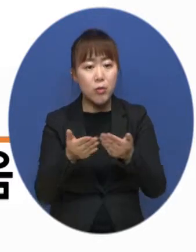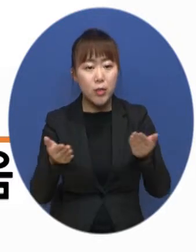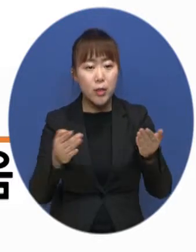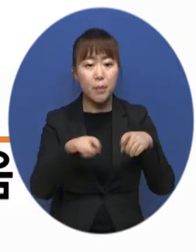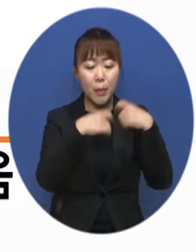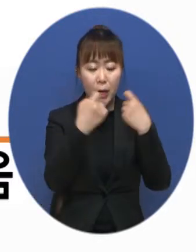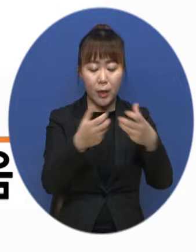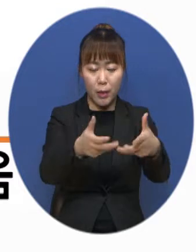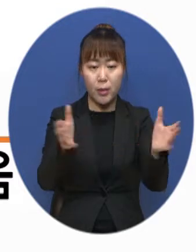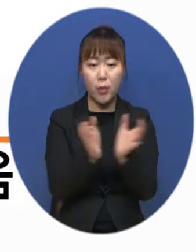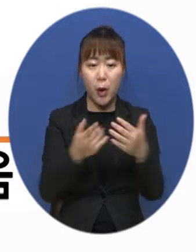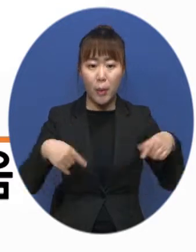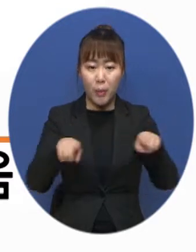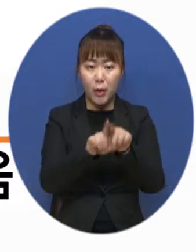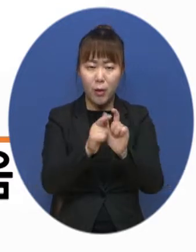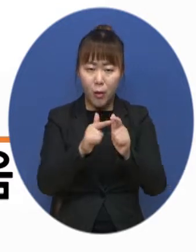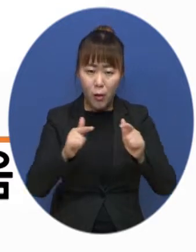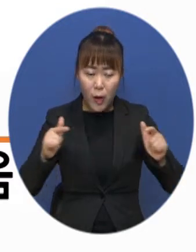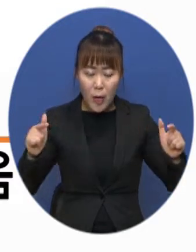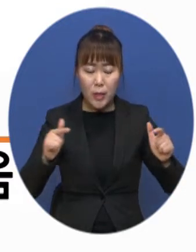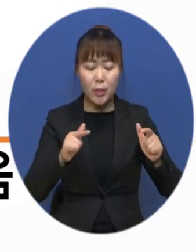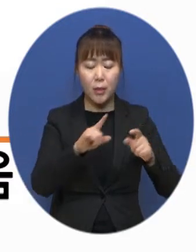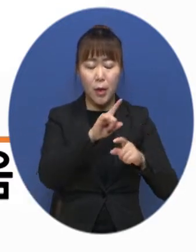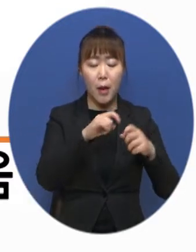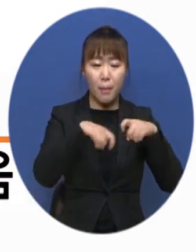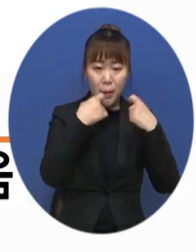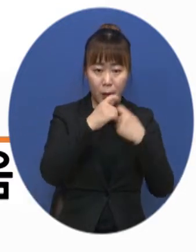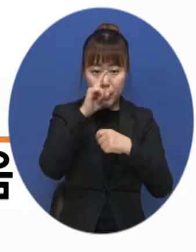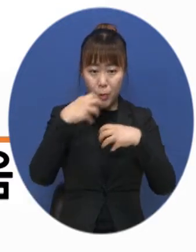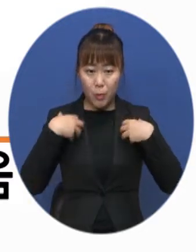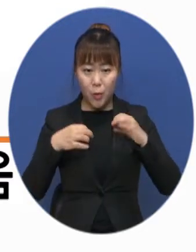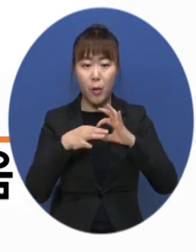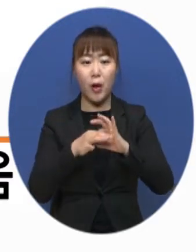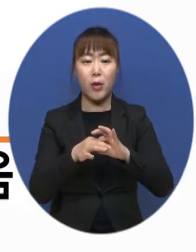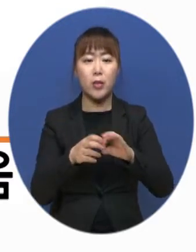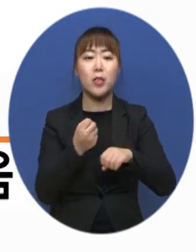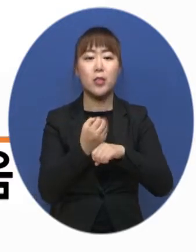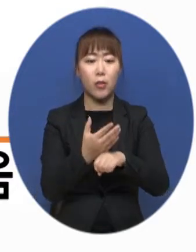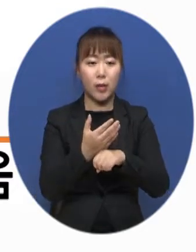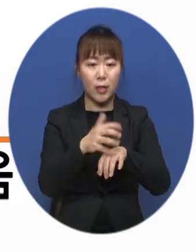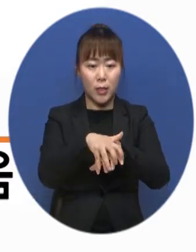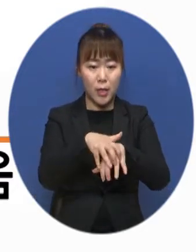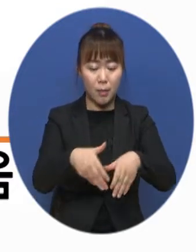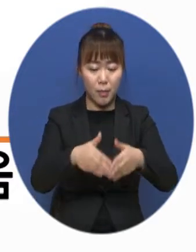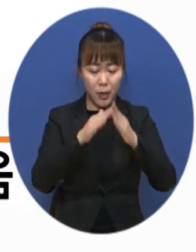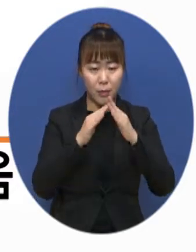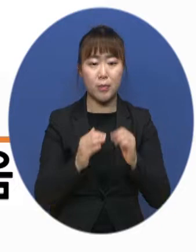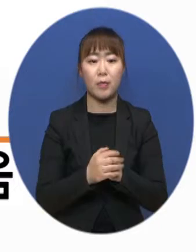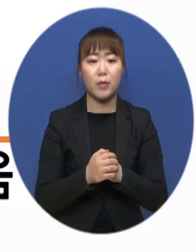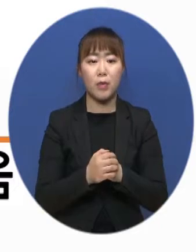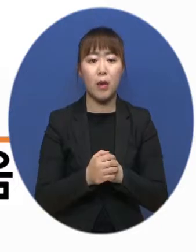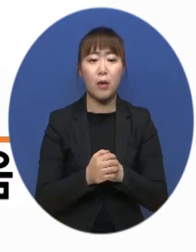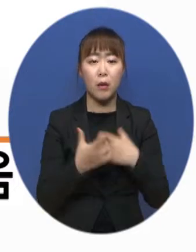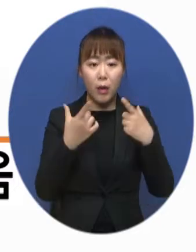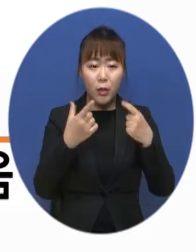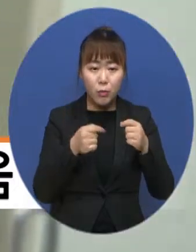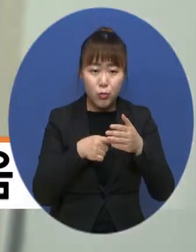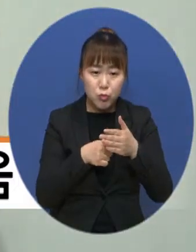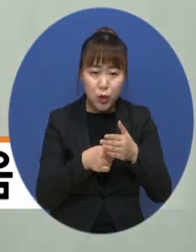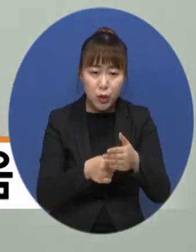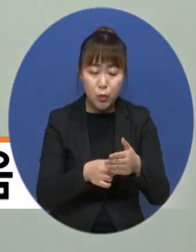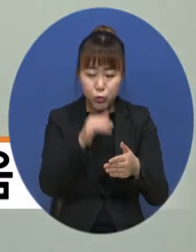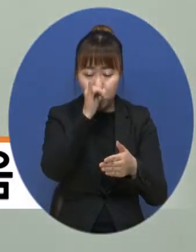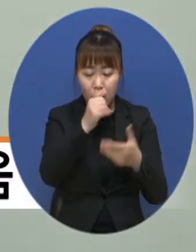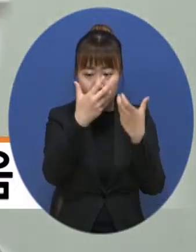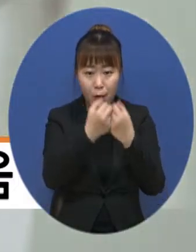민간단체와 함께 다양한 민관협력 전달체계의 모델을 마련합니다. 선도 사업 추진 과정에서 우수 사례를